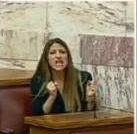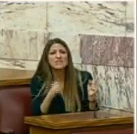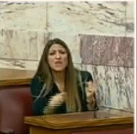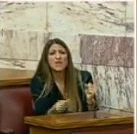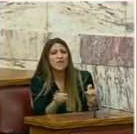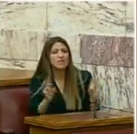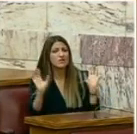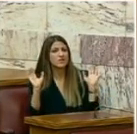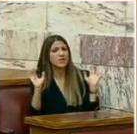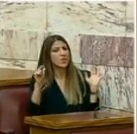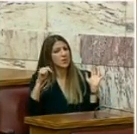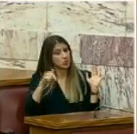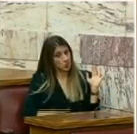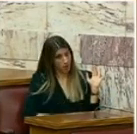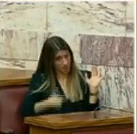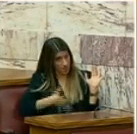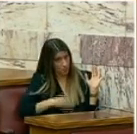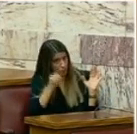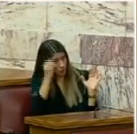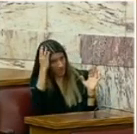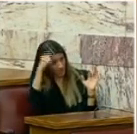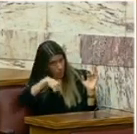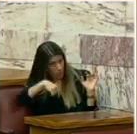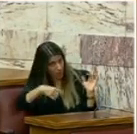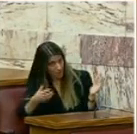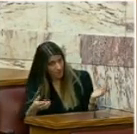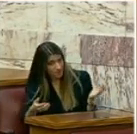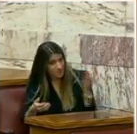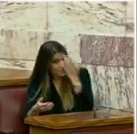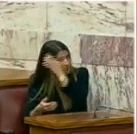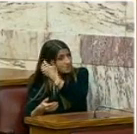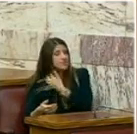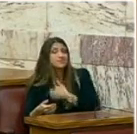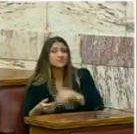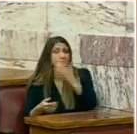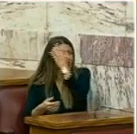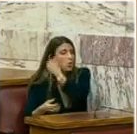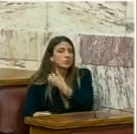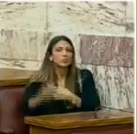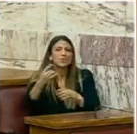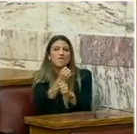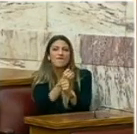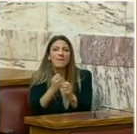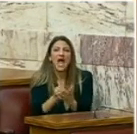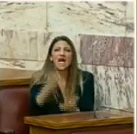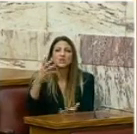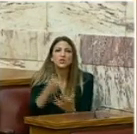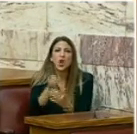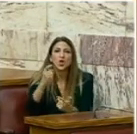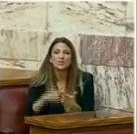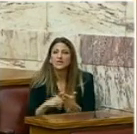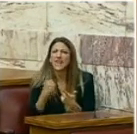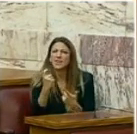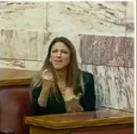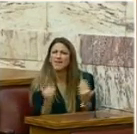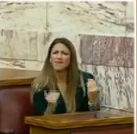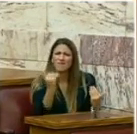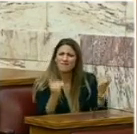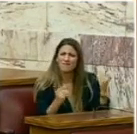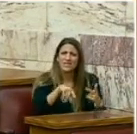που μπαίνουν τώρα με την αξιολόγηση των νέων φαρμάκων, με τη διαπραγμάτευση της τιμής τους, με τα